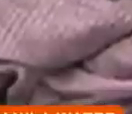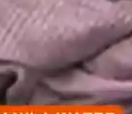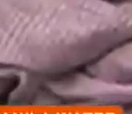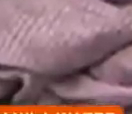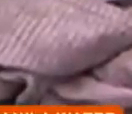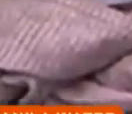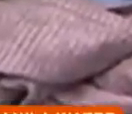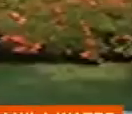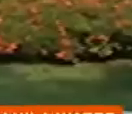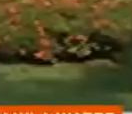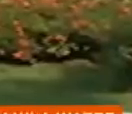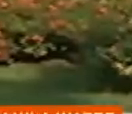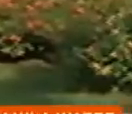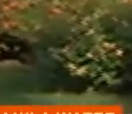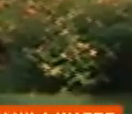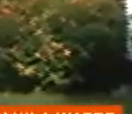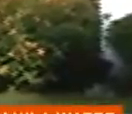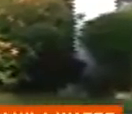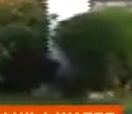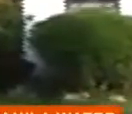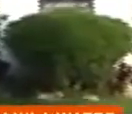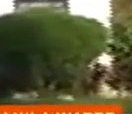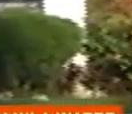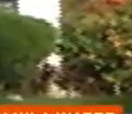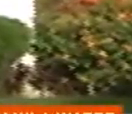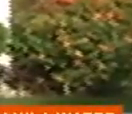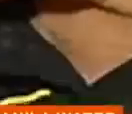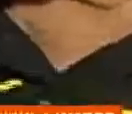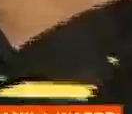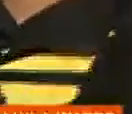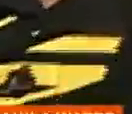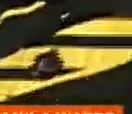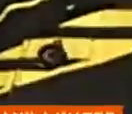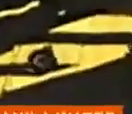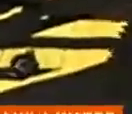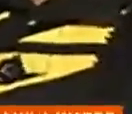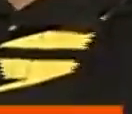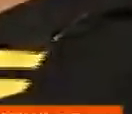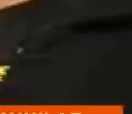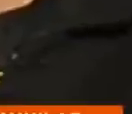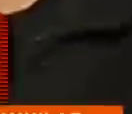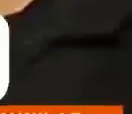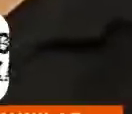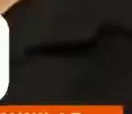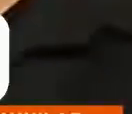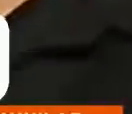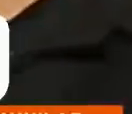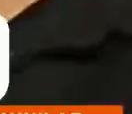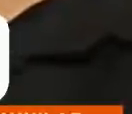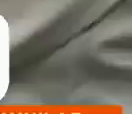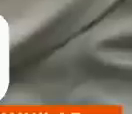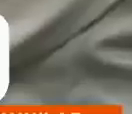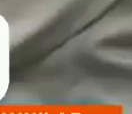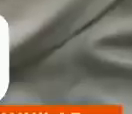foreign at local economists. Mayroon ding Board of Trustees na nag-check ng kontrata at dumaan din ito sa special advisory group na binuo ng mga miyembro ng